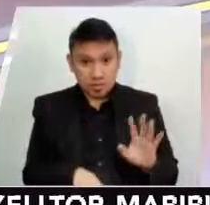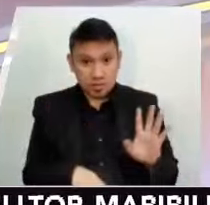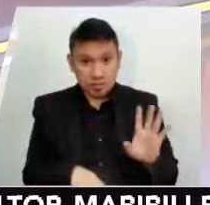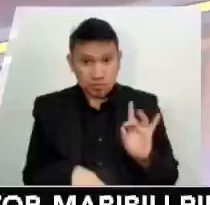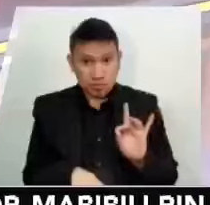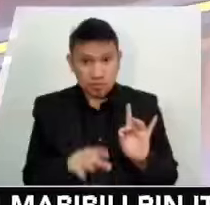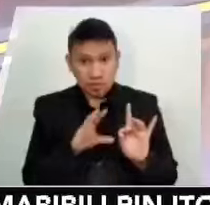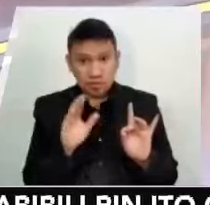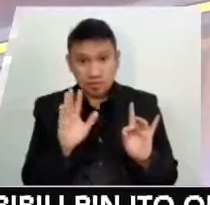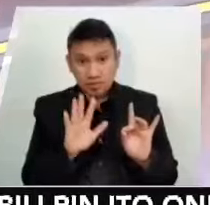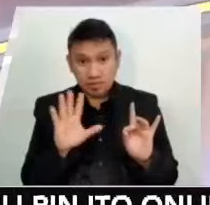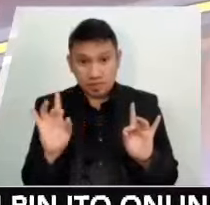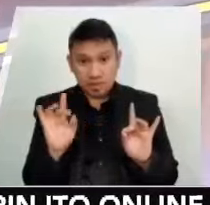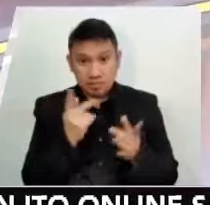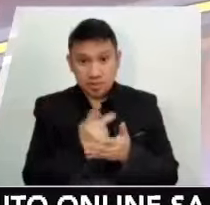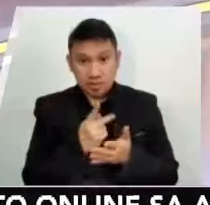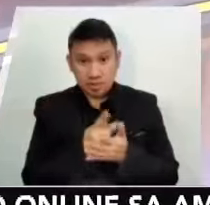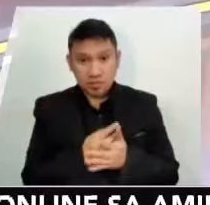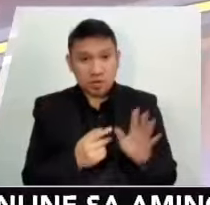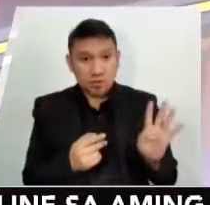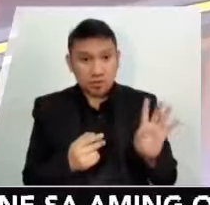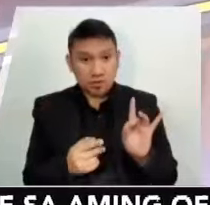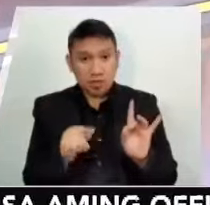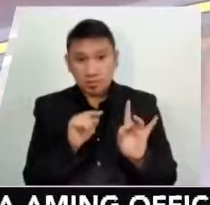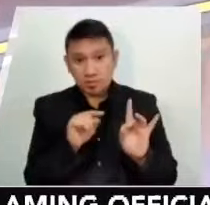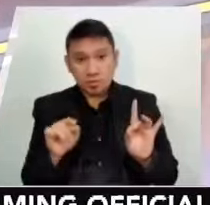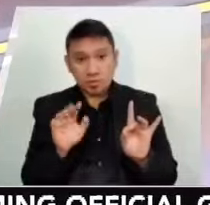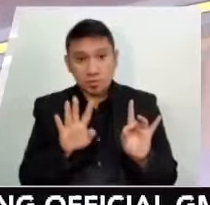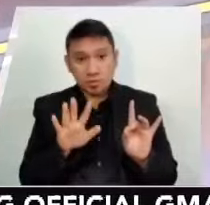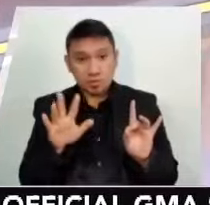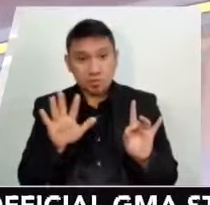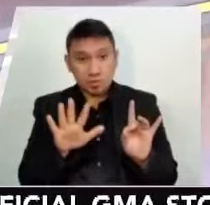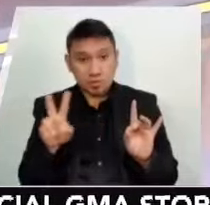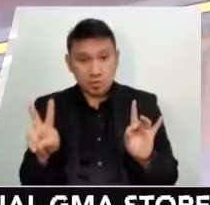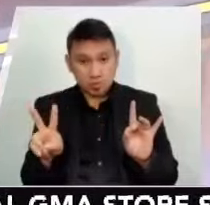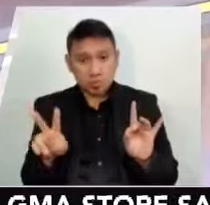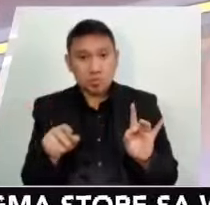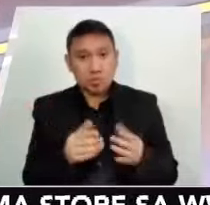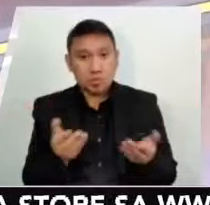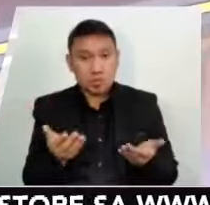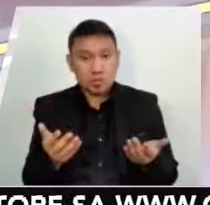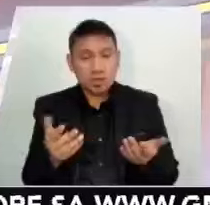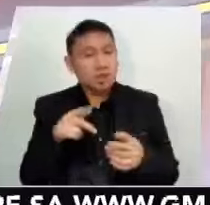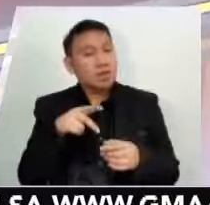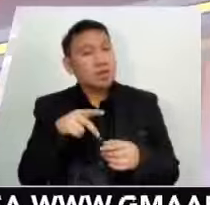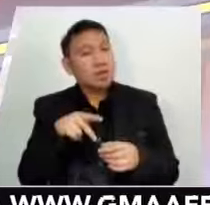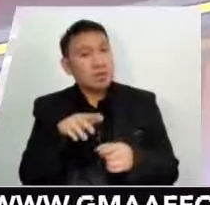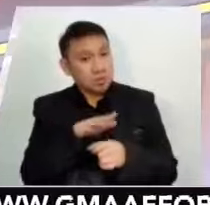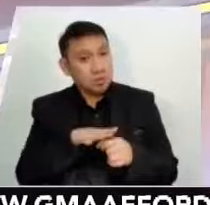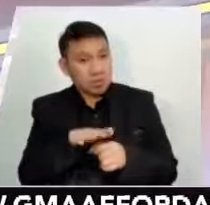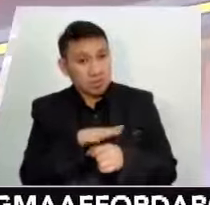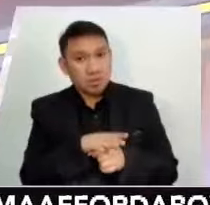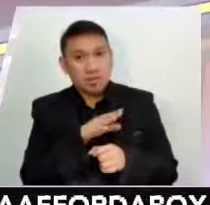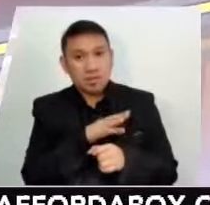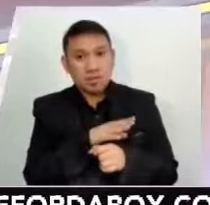58 pesos at 48 hanggang 52 pesos naman ang local at imported na regular